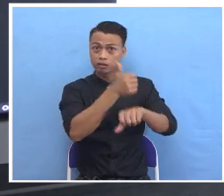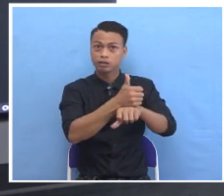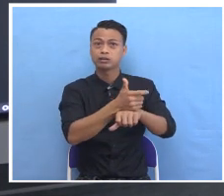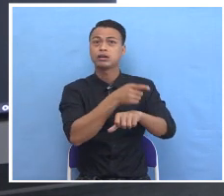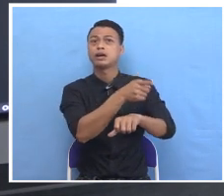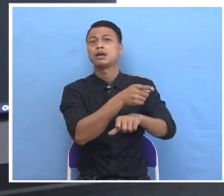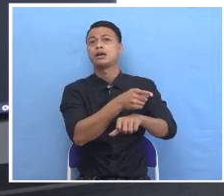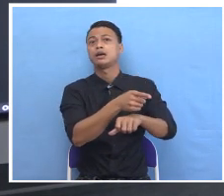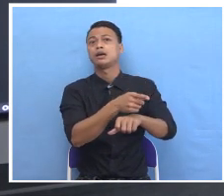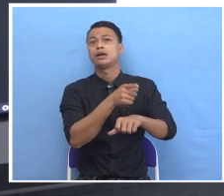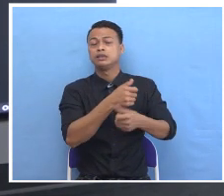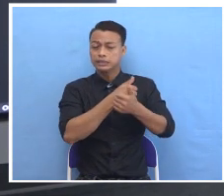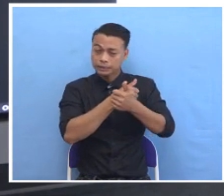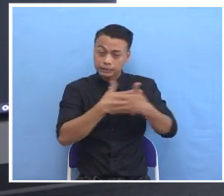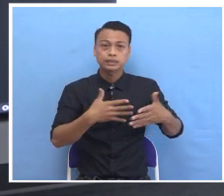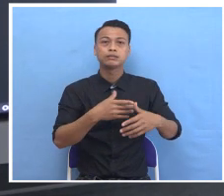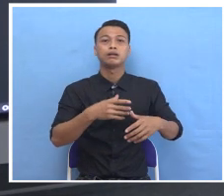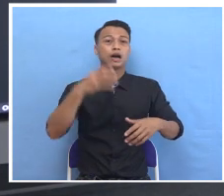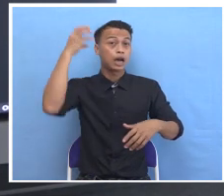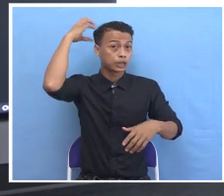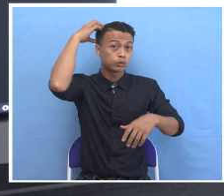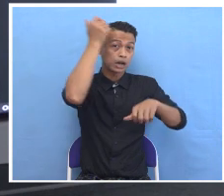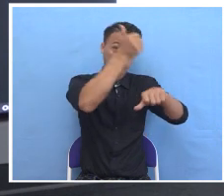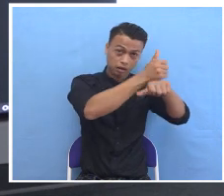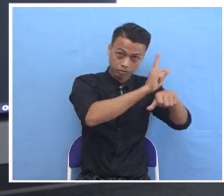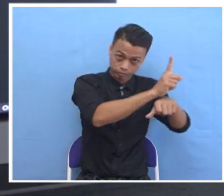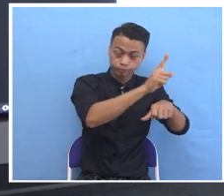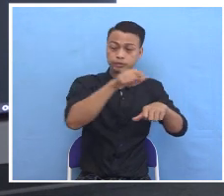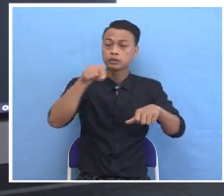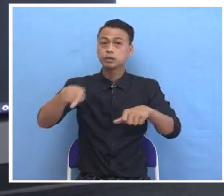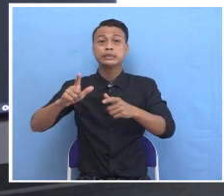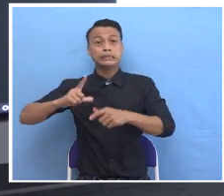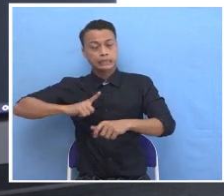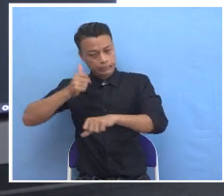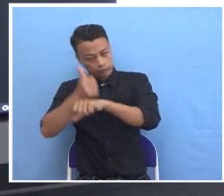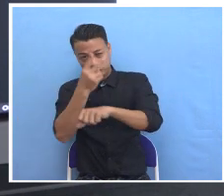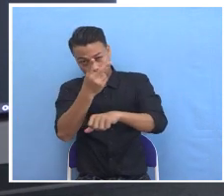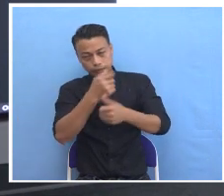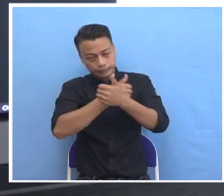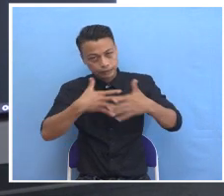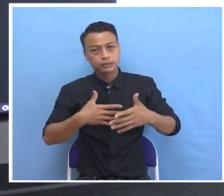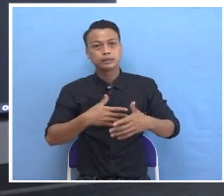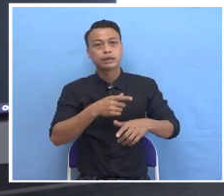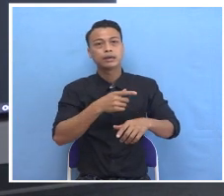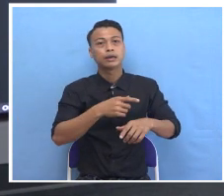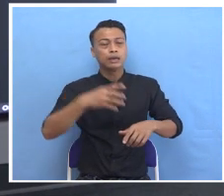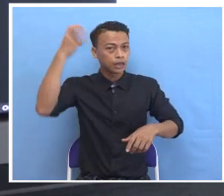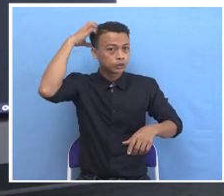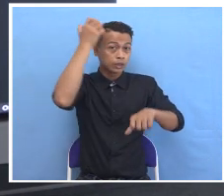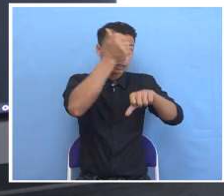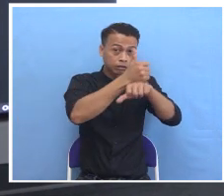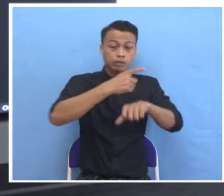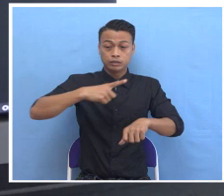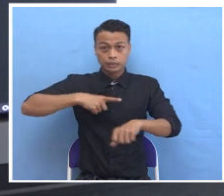တာကခေါင်းဆောင်ပဲဒီခေါင်းဆောင်တွေကိုလူတို့ရဲ့သဘောထားလူတို့ရဲ့အမြင်ပညာရှင်တွေရဲ့အမြင်မီဒီယာကလာတဲ့တက်လာတဲ့အမြင်တွေ